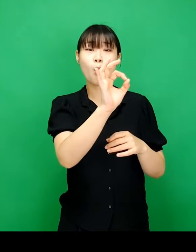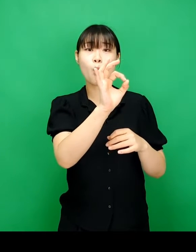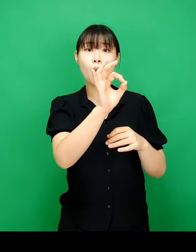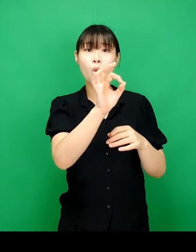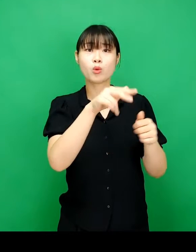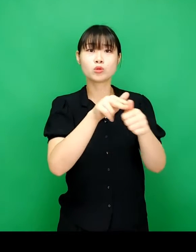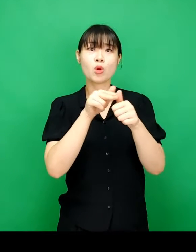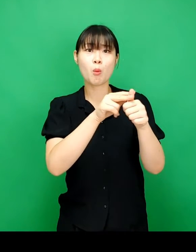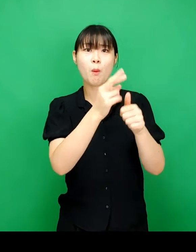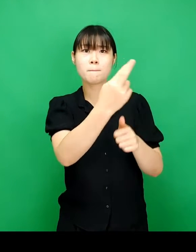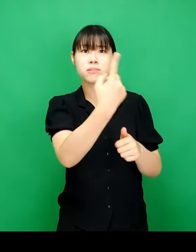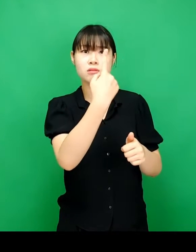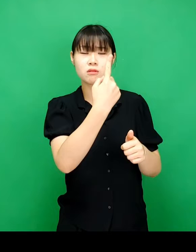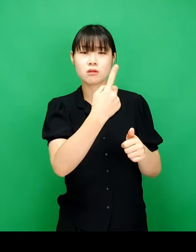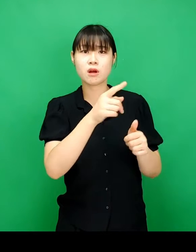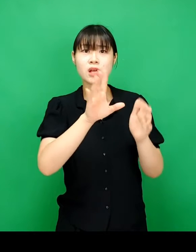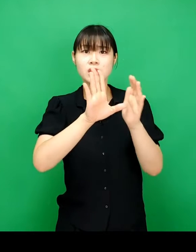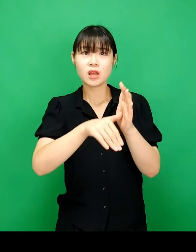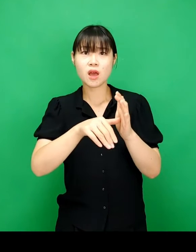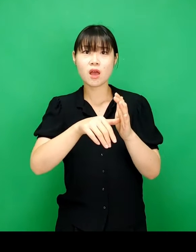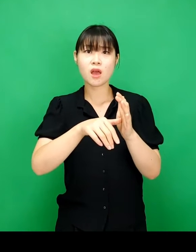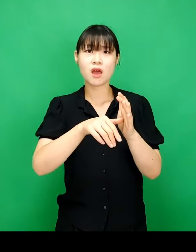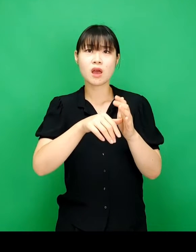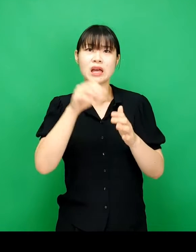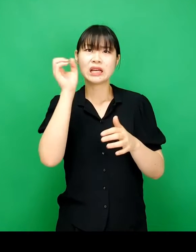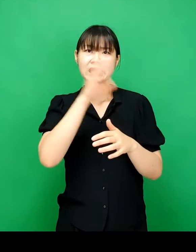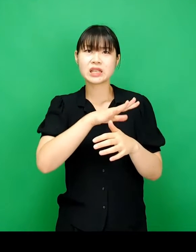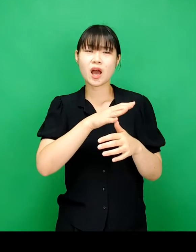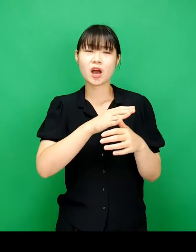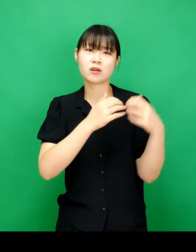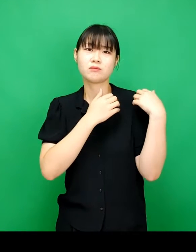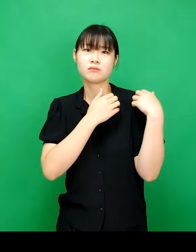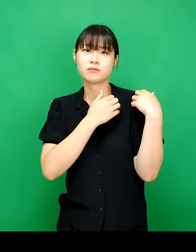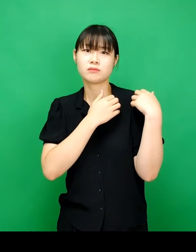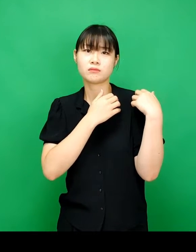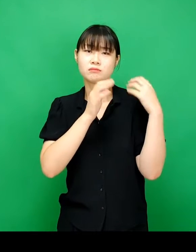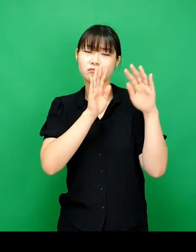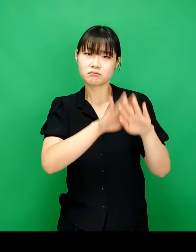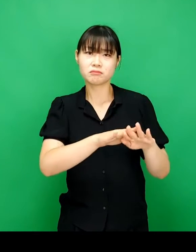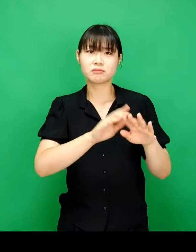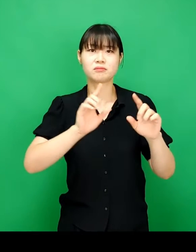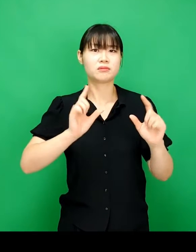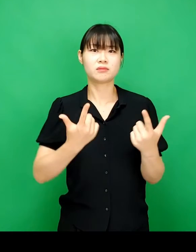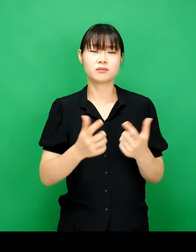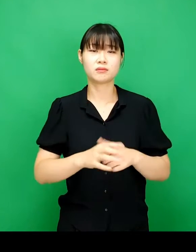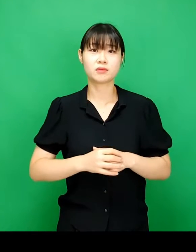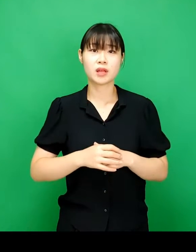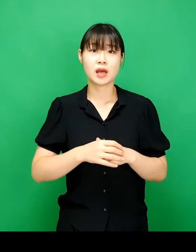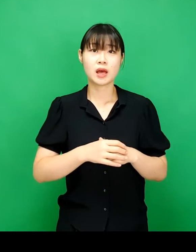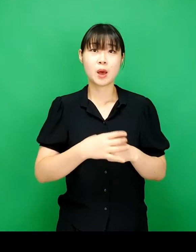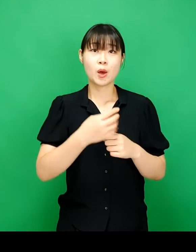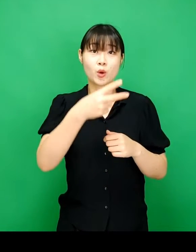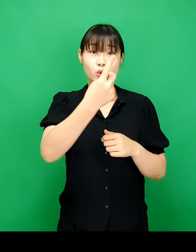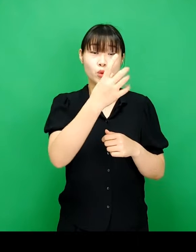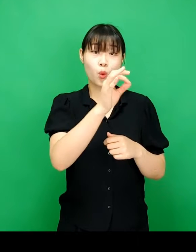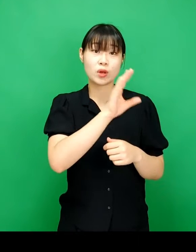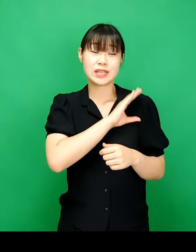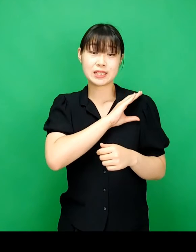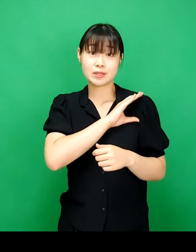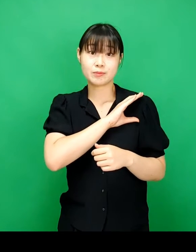투표구 행을 보면 동에 대한 정보가 빈칸으로 돼 있습니다. 이런 경우에는 결측값으로 그냥 두지 않아도